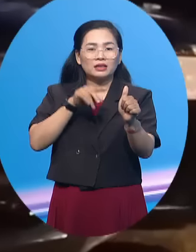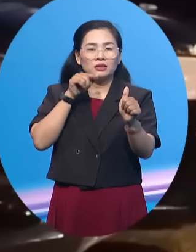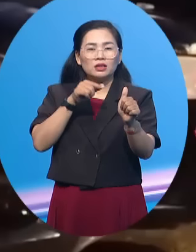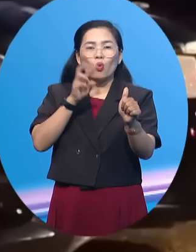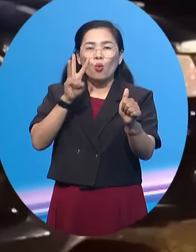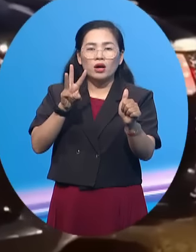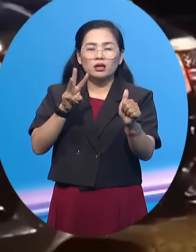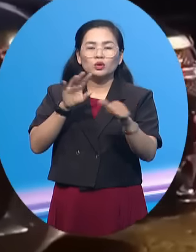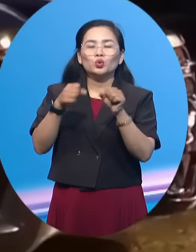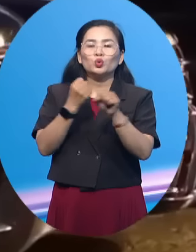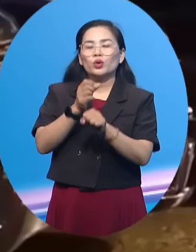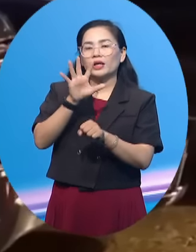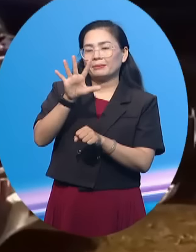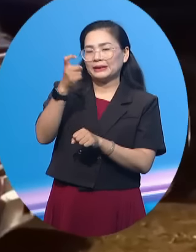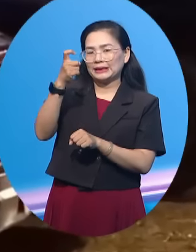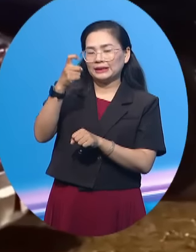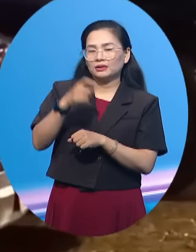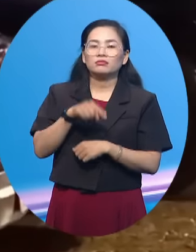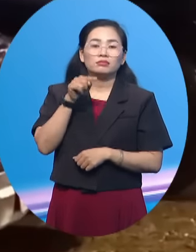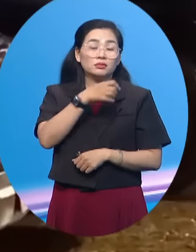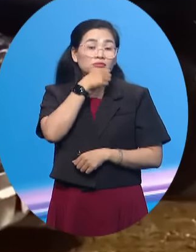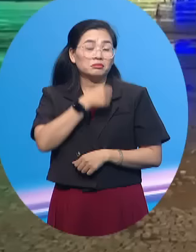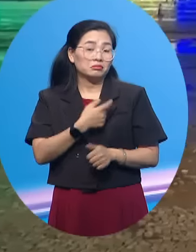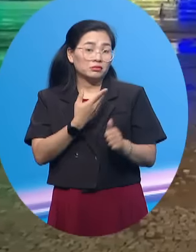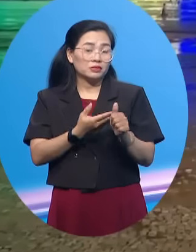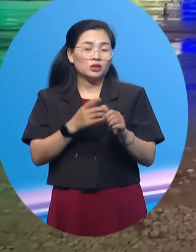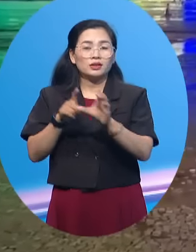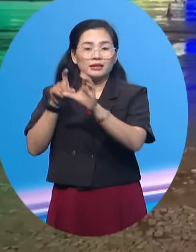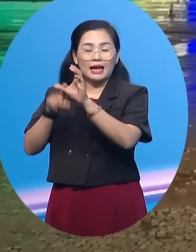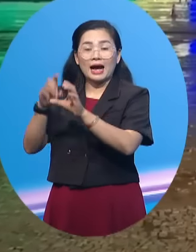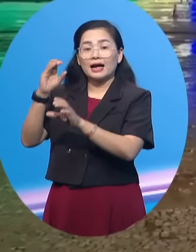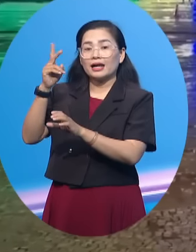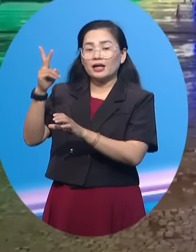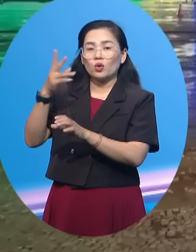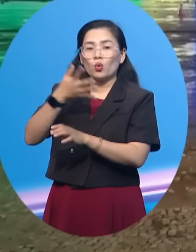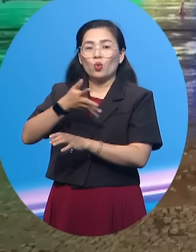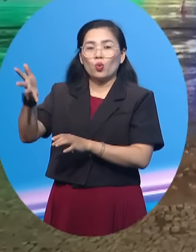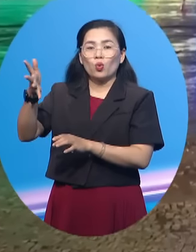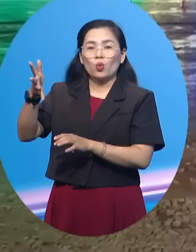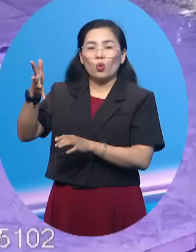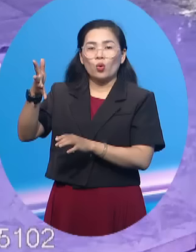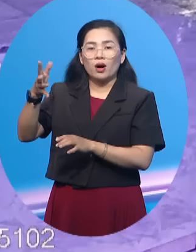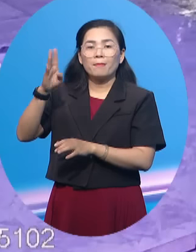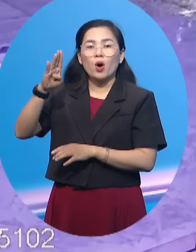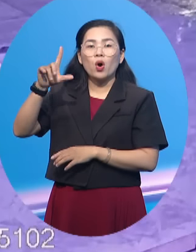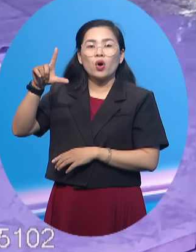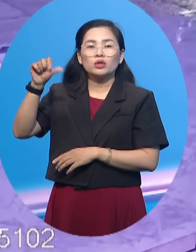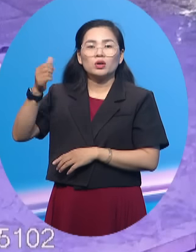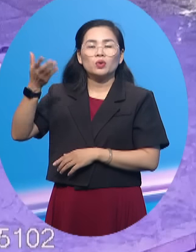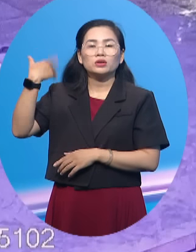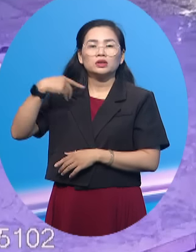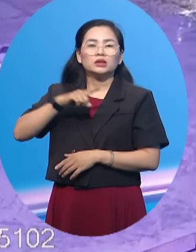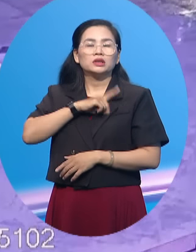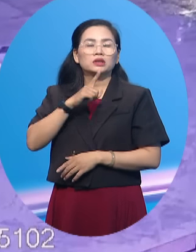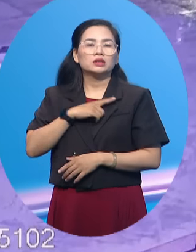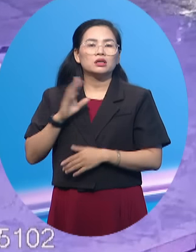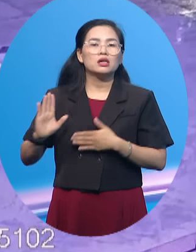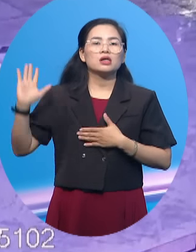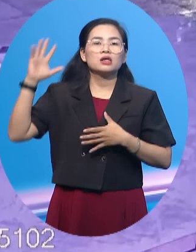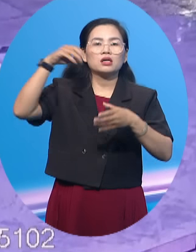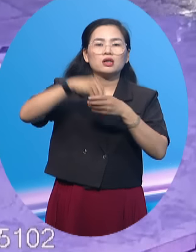Luiz, 59 tuổi. Ông này thuộc đảng cánh hữu của cựu tổng thống Bolsonaro và từng ứng cử vào hội đồng thành phố ở bang